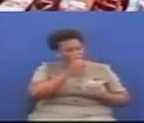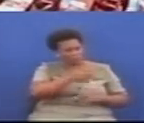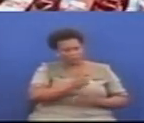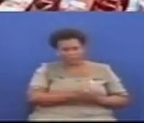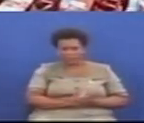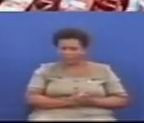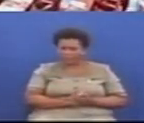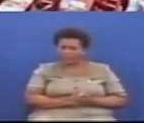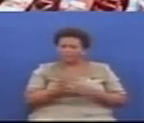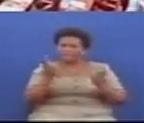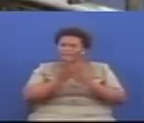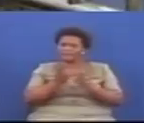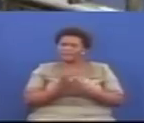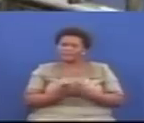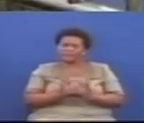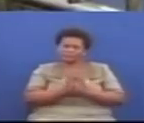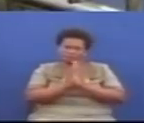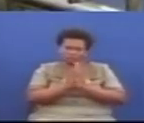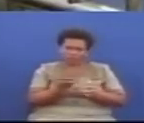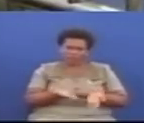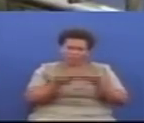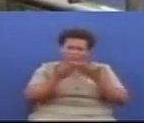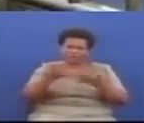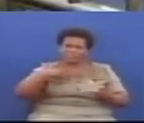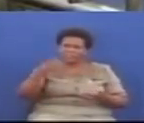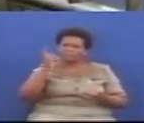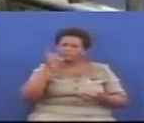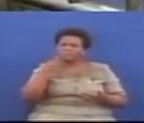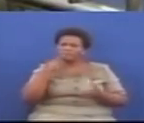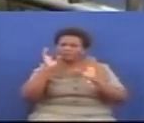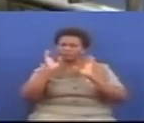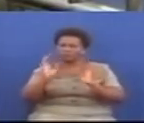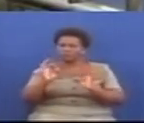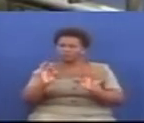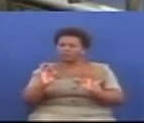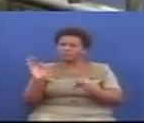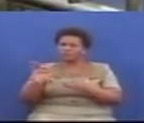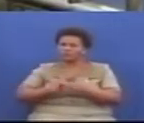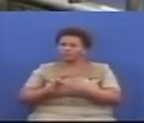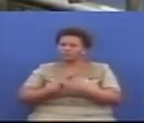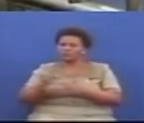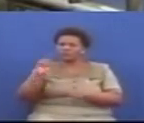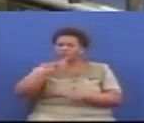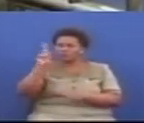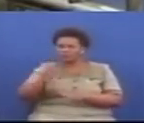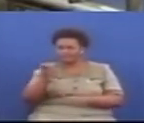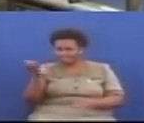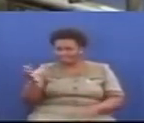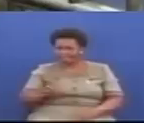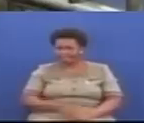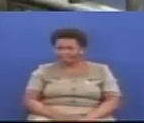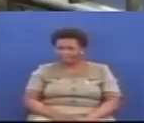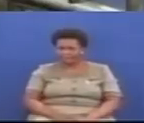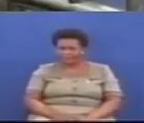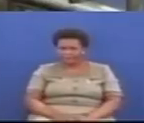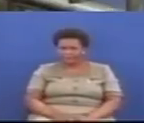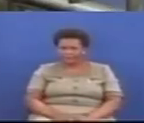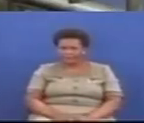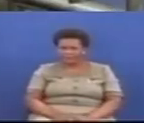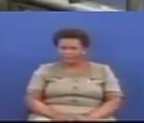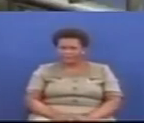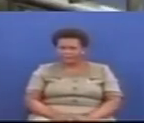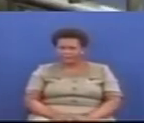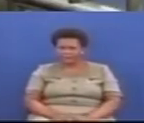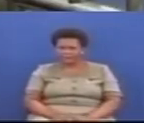Mheshimiwa Naibu Waziri TAMISEMI kwa majibu yake mazuri kuhusiana na swali hili. Mheshimiwa Spika, naomba kujibu swali la